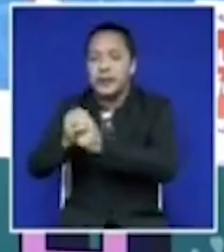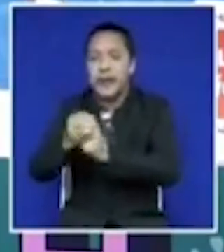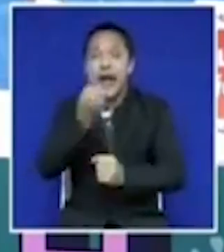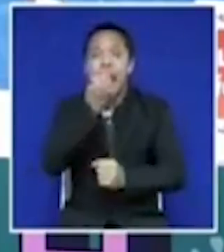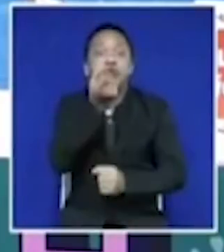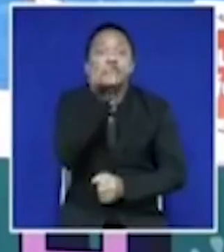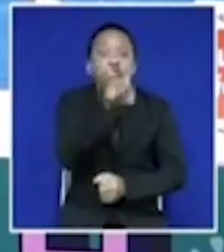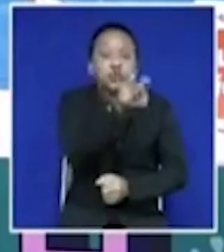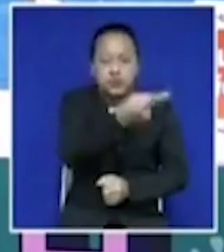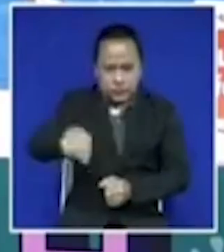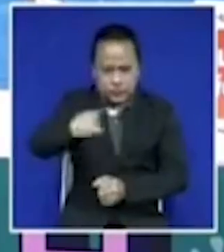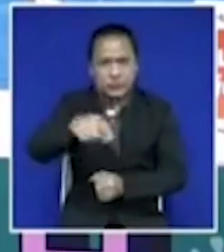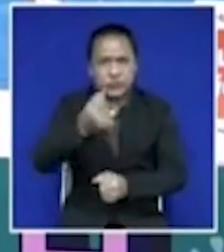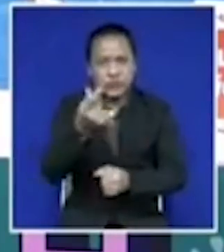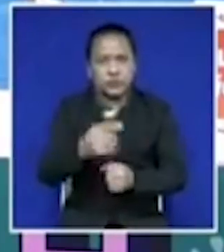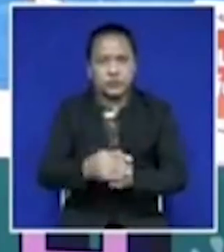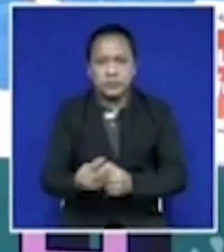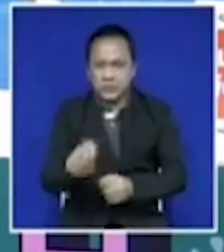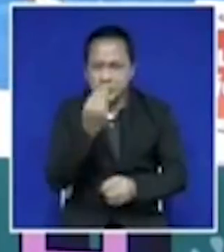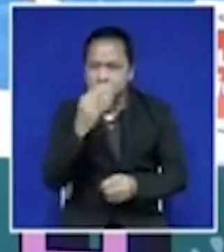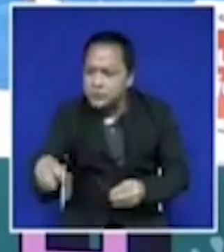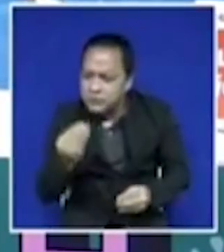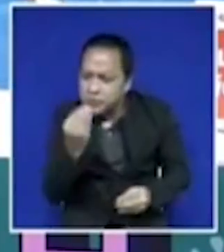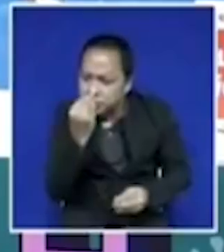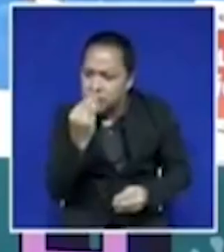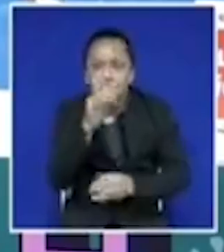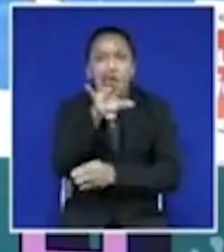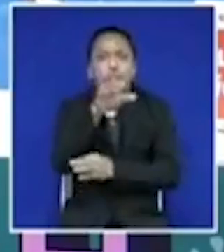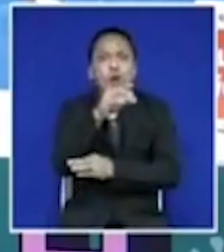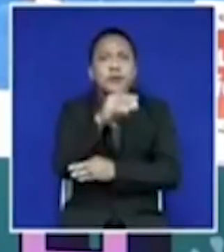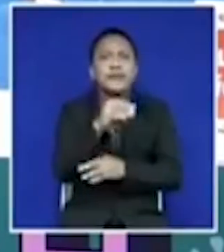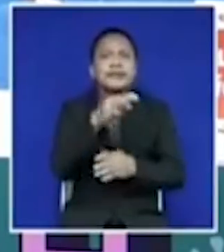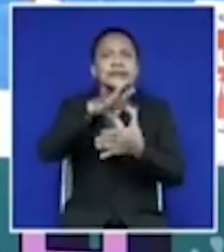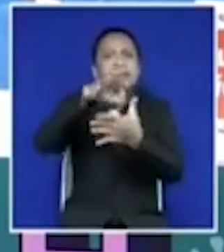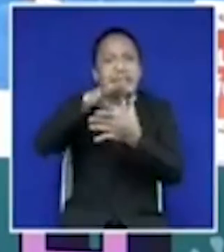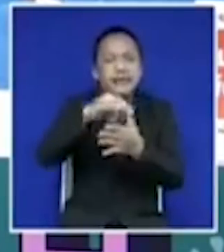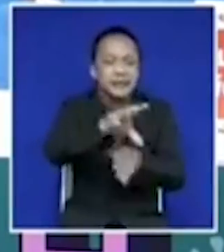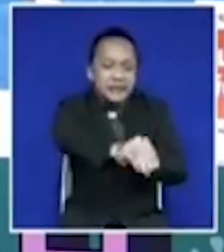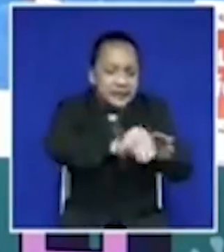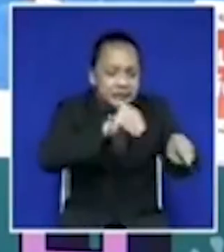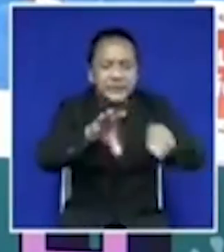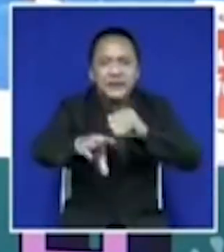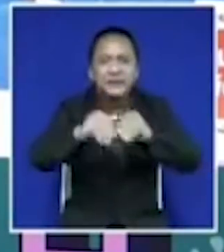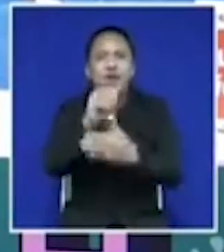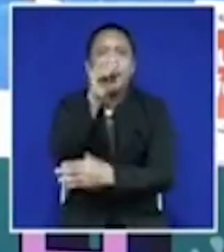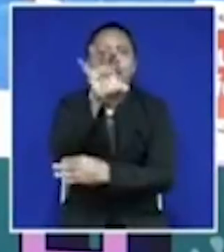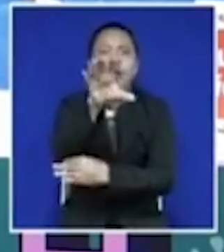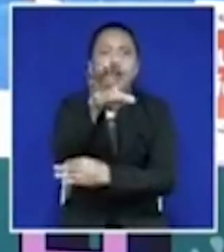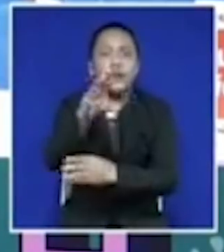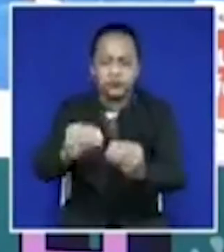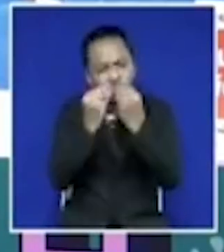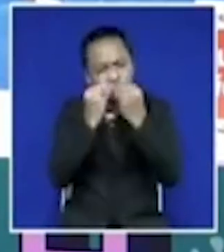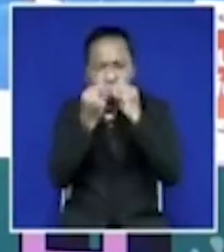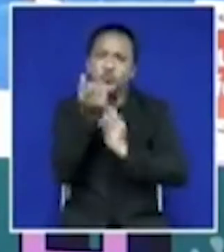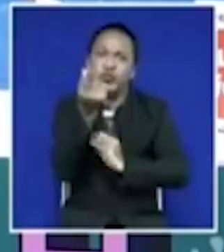สดของสดเนี่ยบางทีต้องใช้การดมกลิ่นนะครับอาจจะคุ้นชินกันต้องหยิบพวกกุ้งขึ้นมาแล้วก็ดูว่